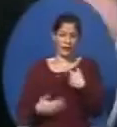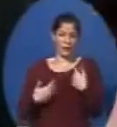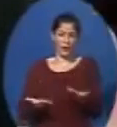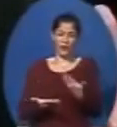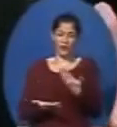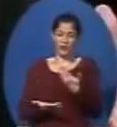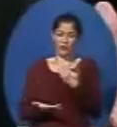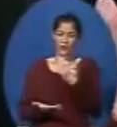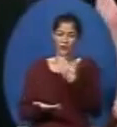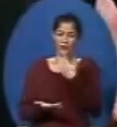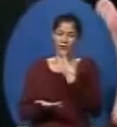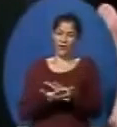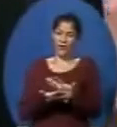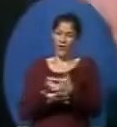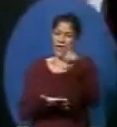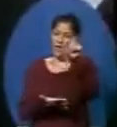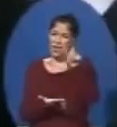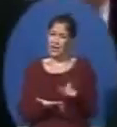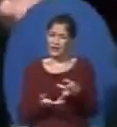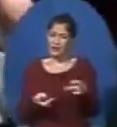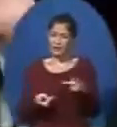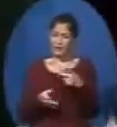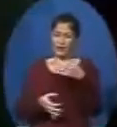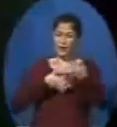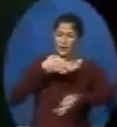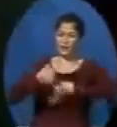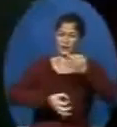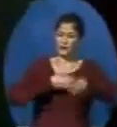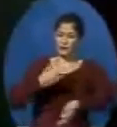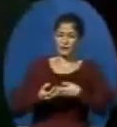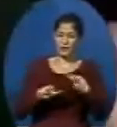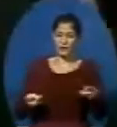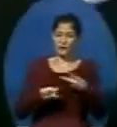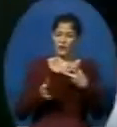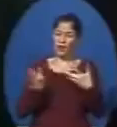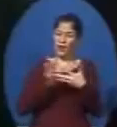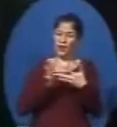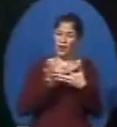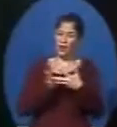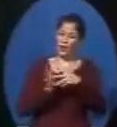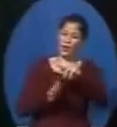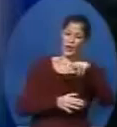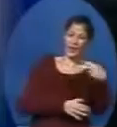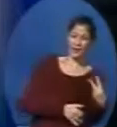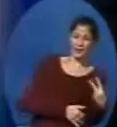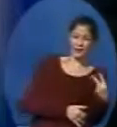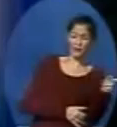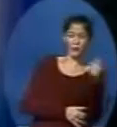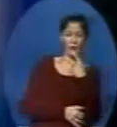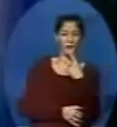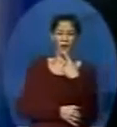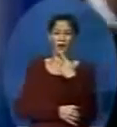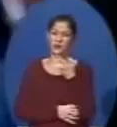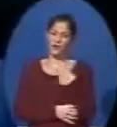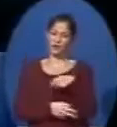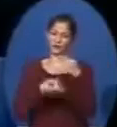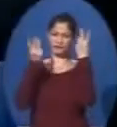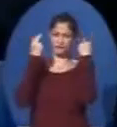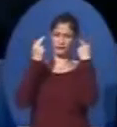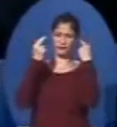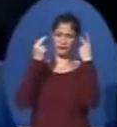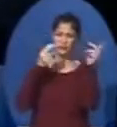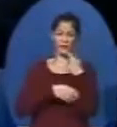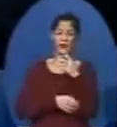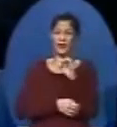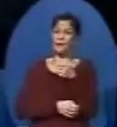אי אפשר לחקור אותו בחקירה נגדית. אנחנו חוזרים בנו מן האישום. למה הם צריכים לחכות? אם היו חוזרים בהם האישום, אז גם לא הייתה הרשאה